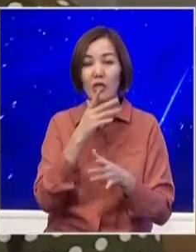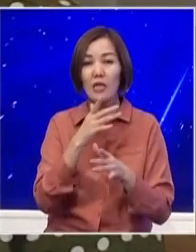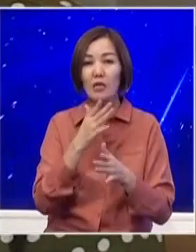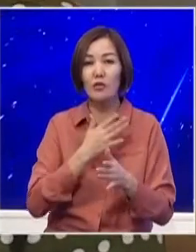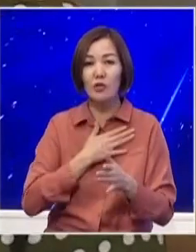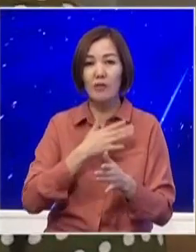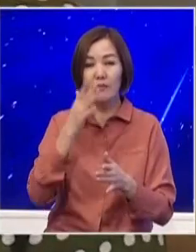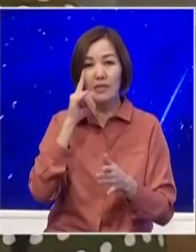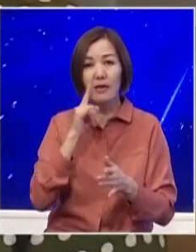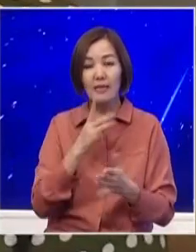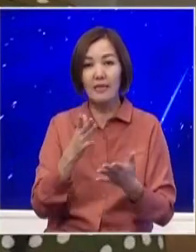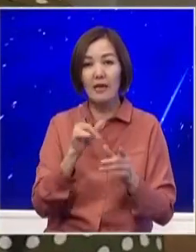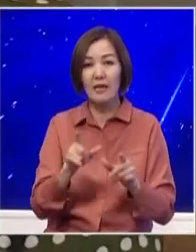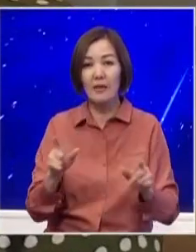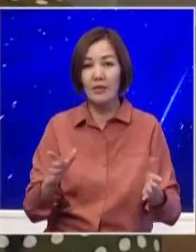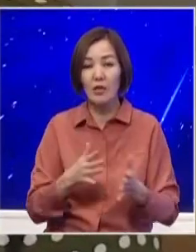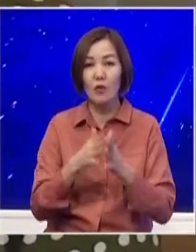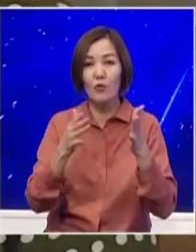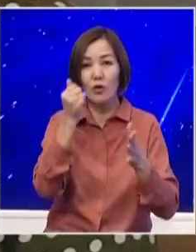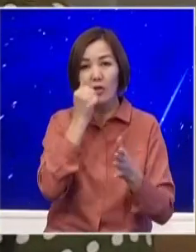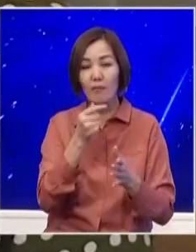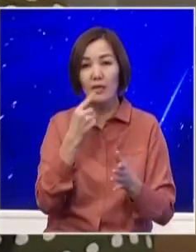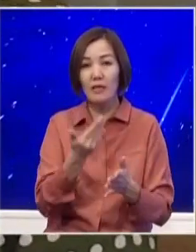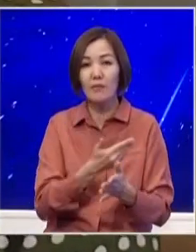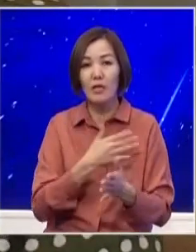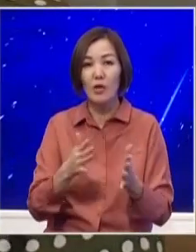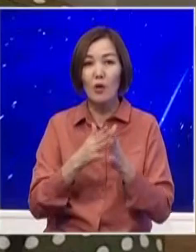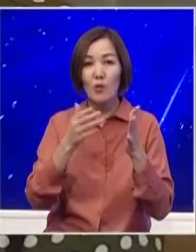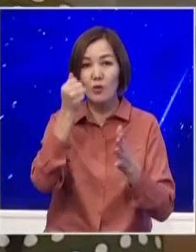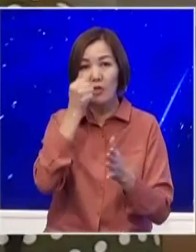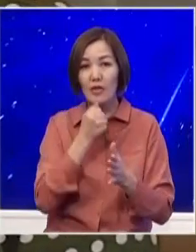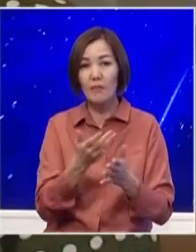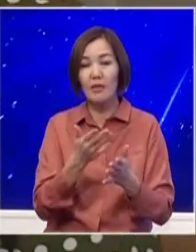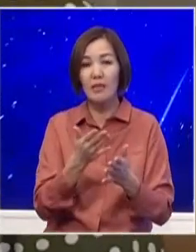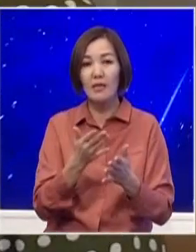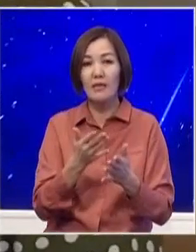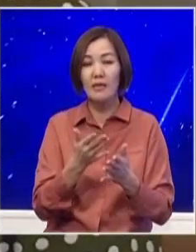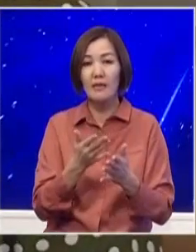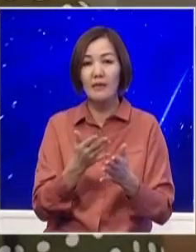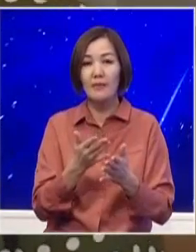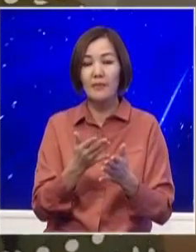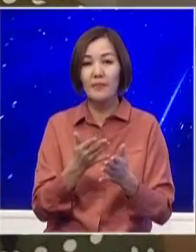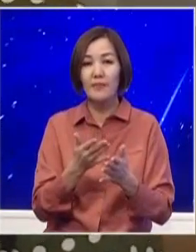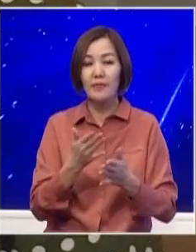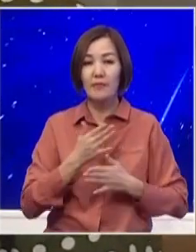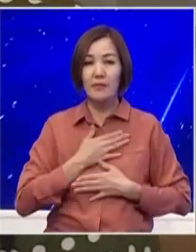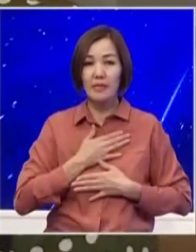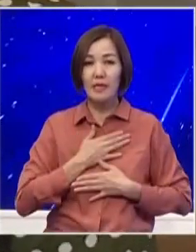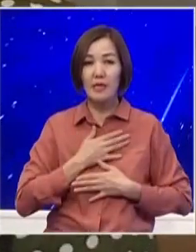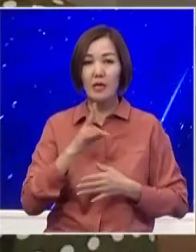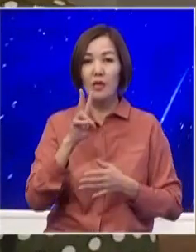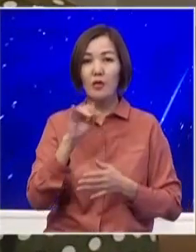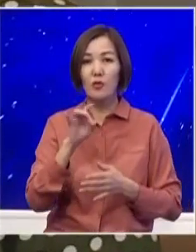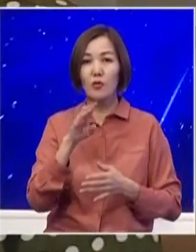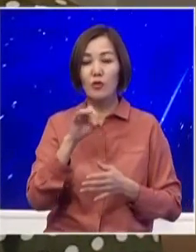біздің азаматтарымызға, баршасына көп-көп рахмет, үлкен алғысымды білдіремін ақ жүрегіммен. Бізге